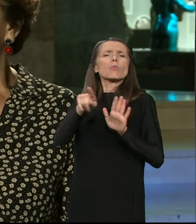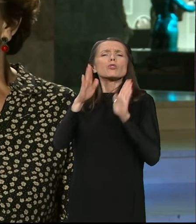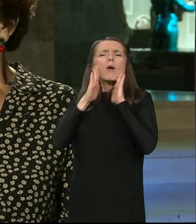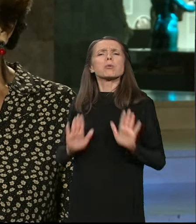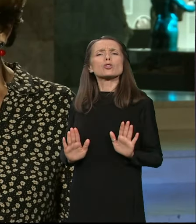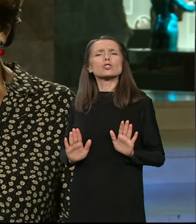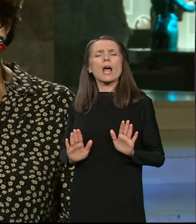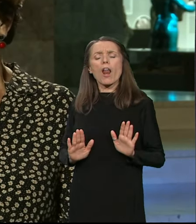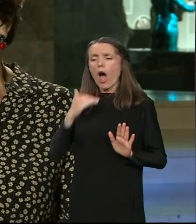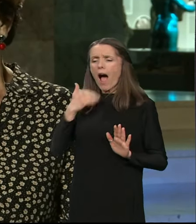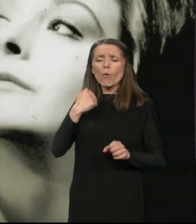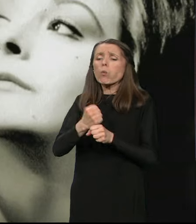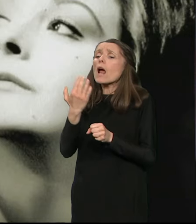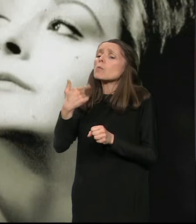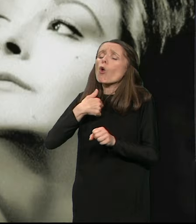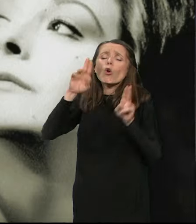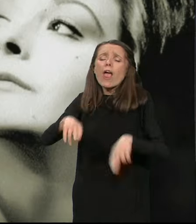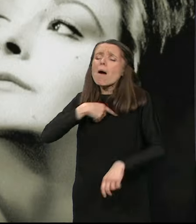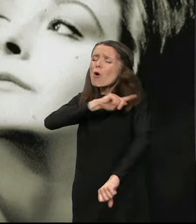zadovoljan, znači ostvaren.